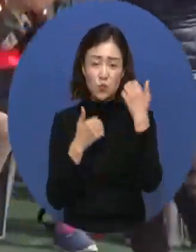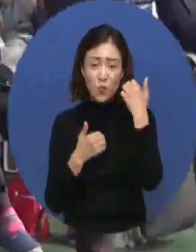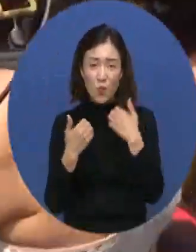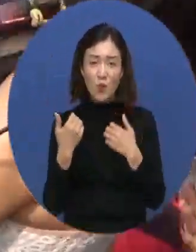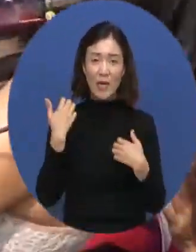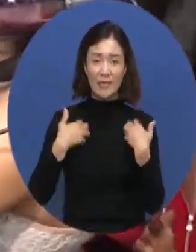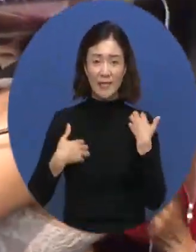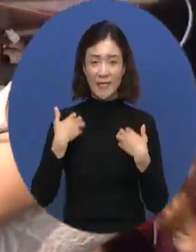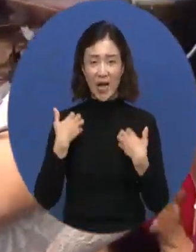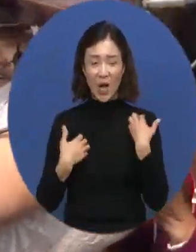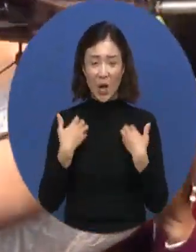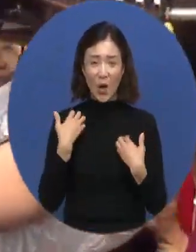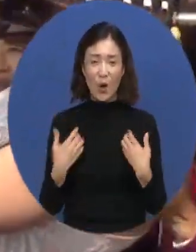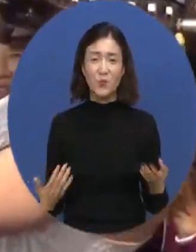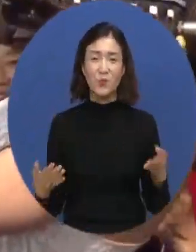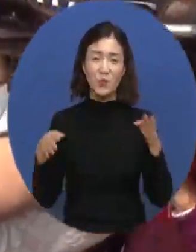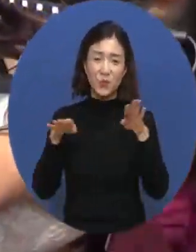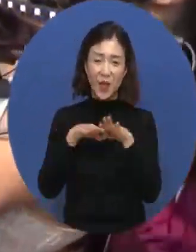보여줬는데요.